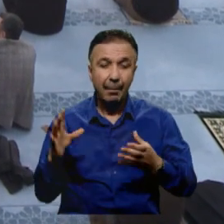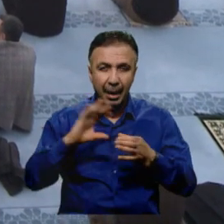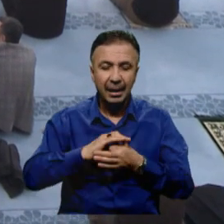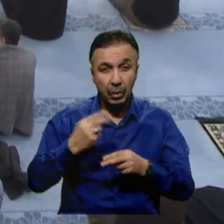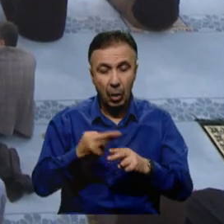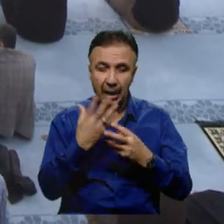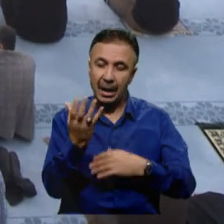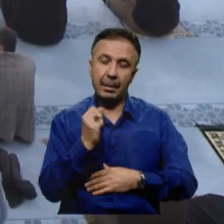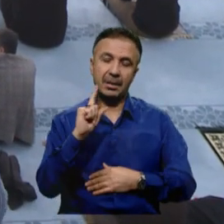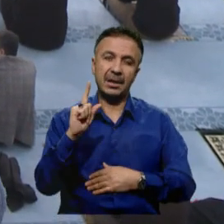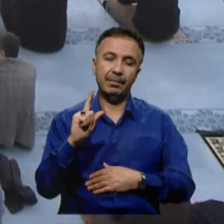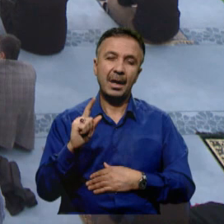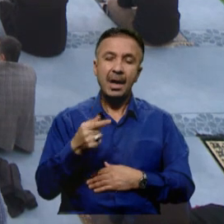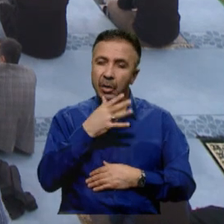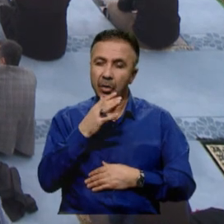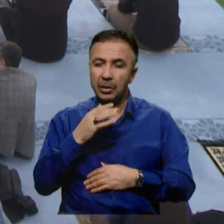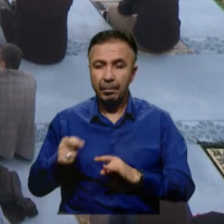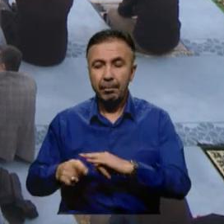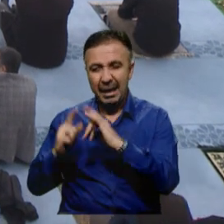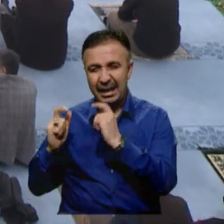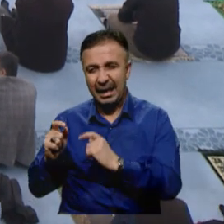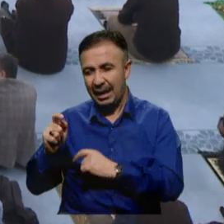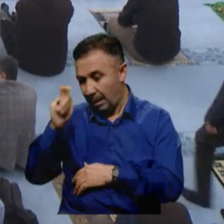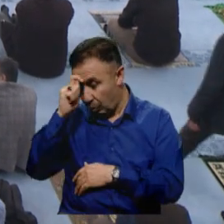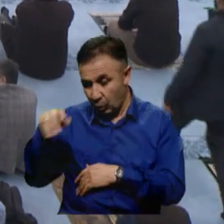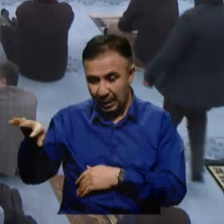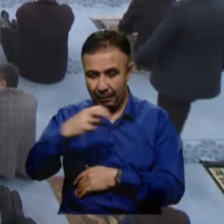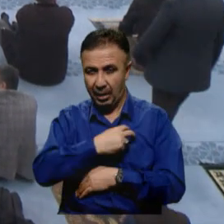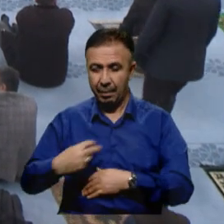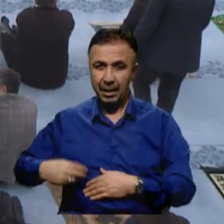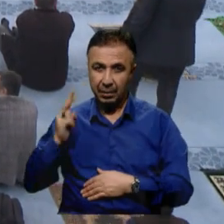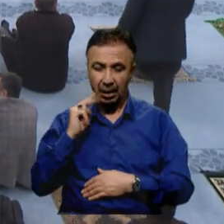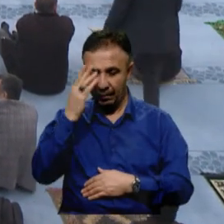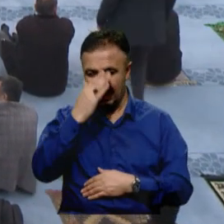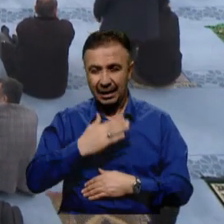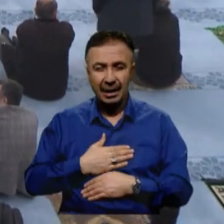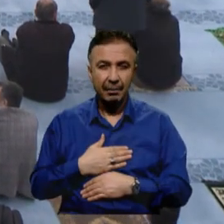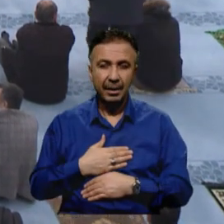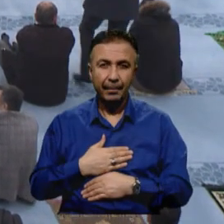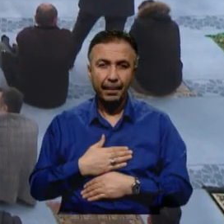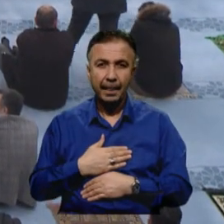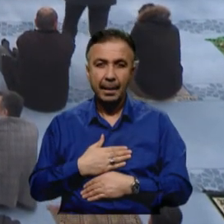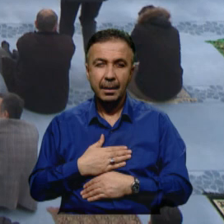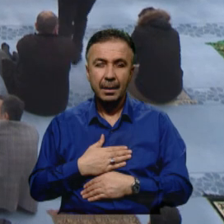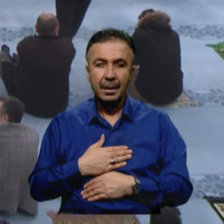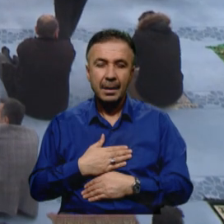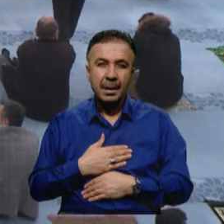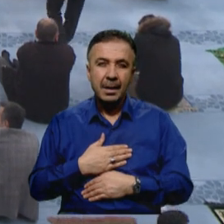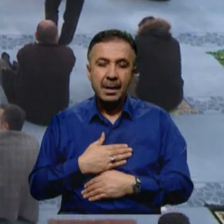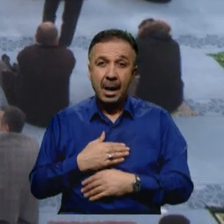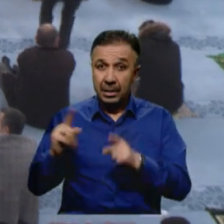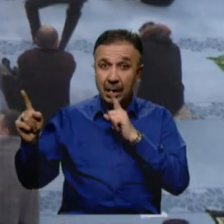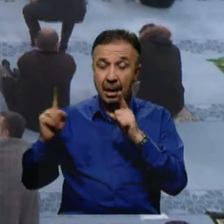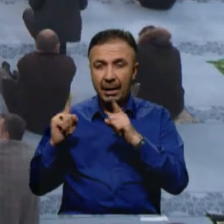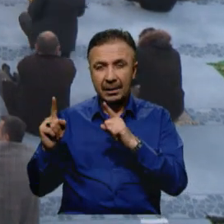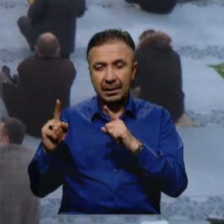Biliyorsunuz Mekke müşrikleri sevgili Peygamberimiz Aleyhisselatü Vesselam'ı davasına durdurmak için,